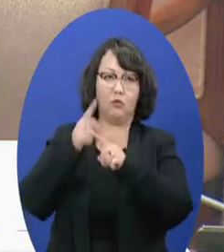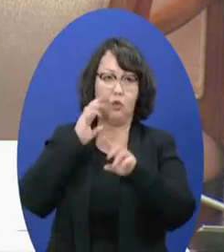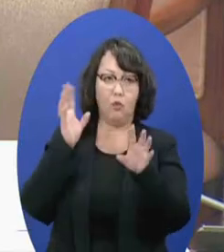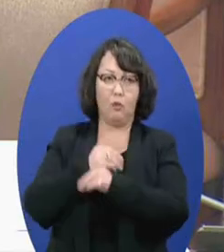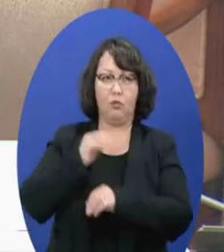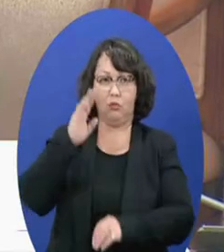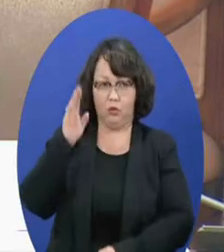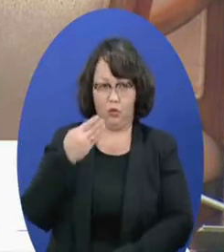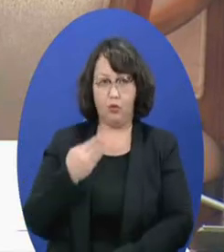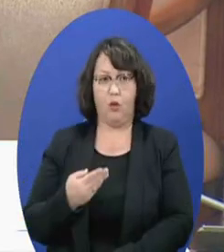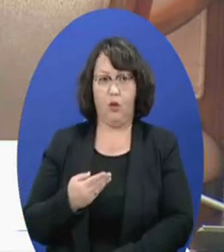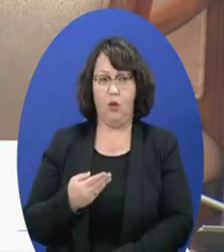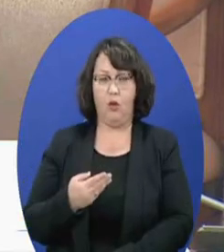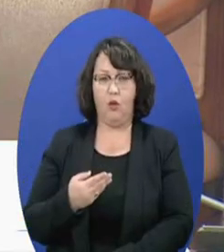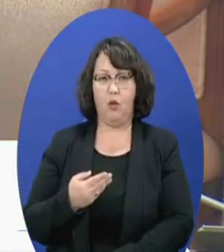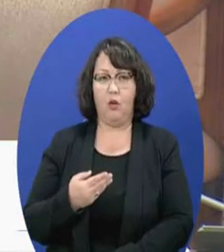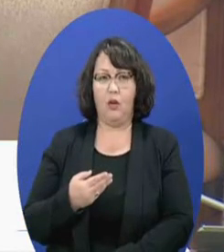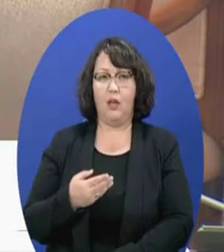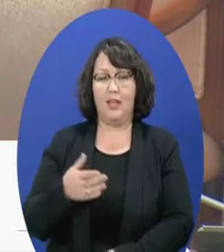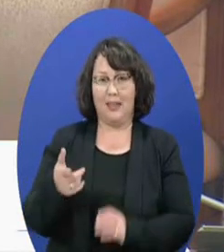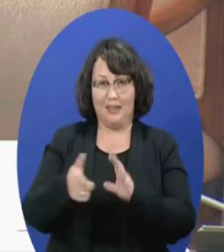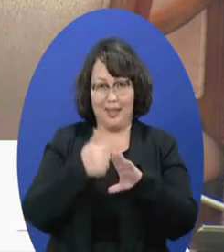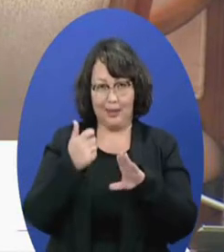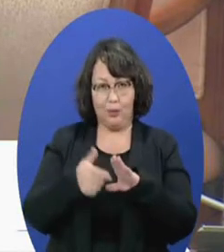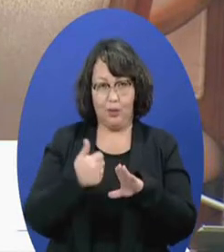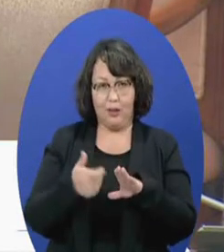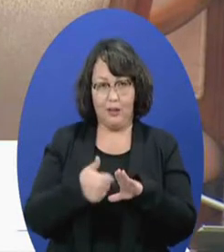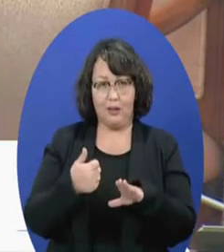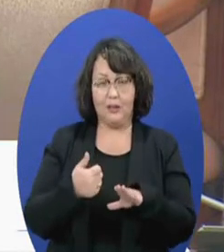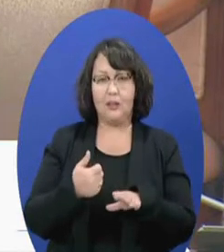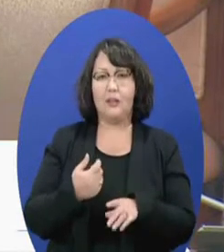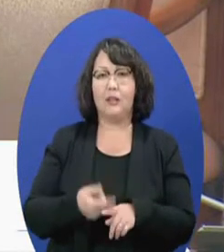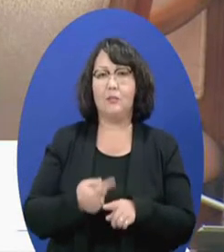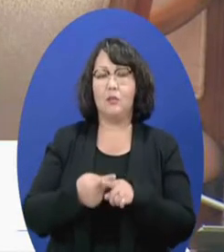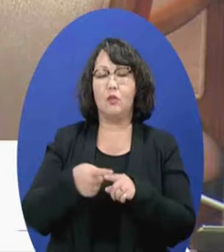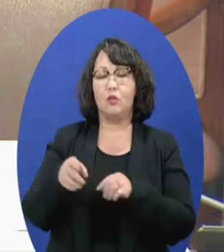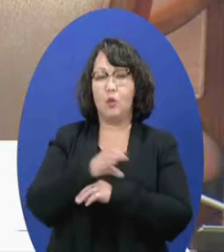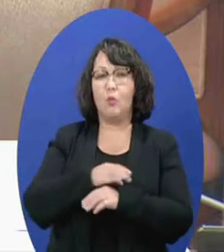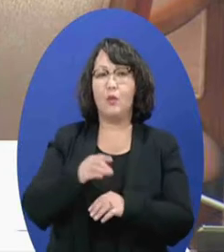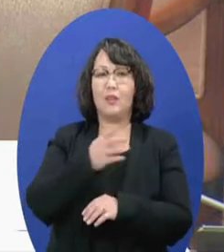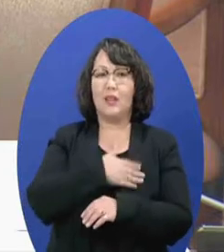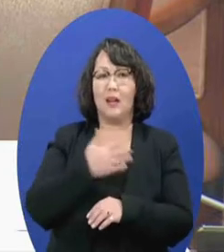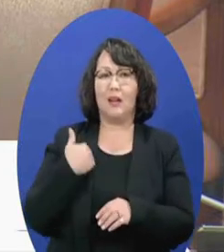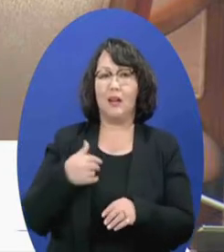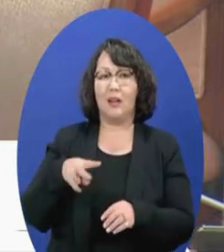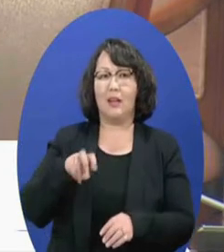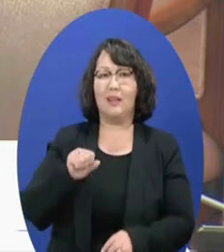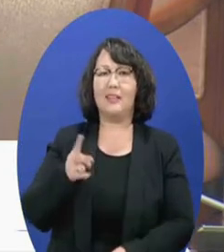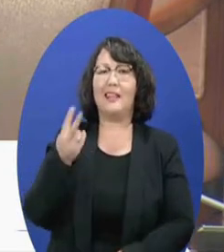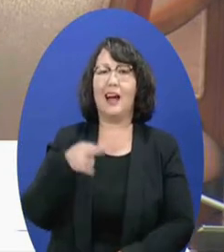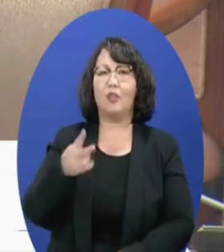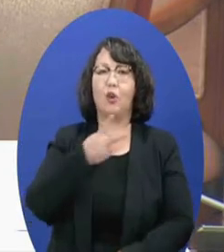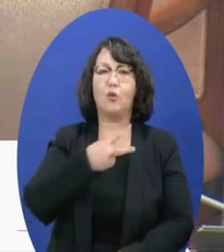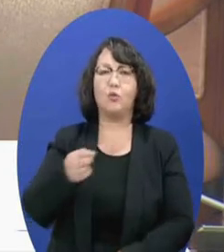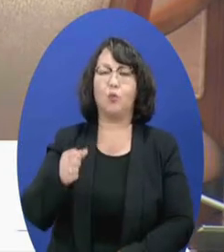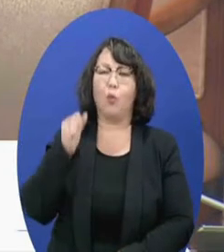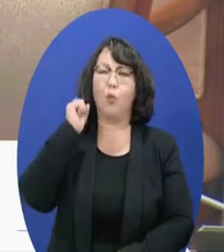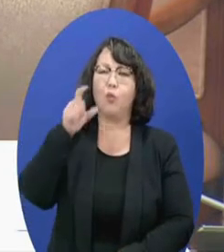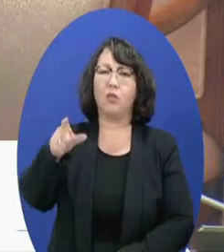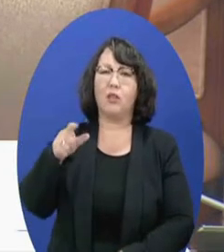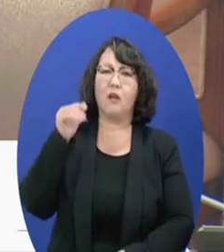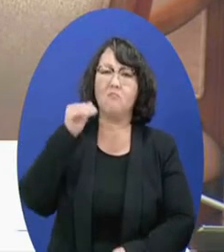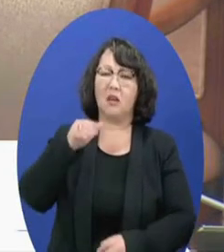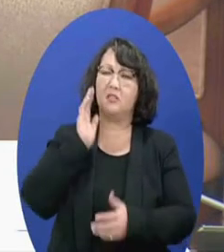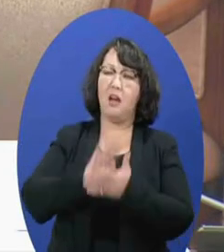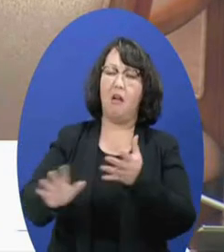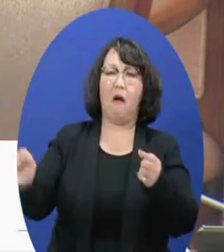тодорхой. Ерөөсөө л датвараа нэмэгдүүлснээр яах вэ гэхээр сумын дарга нар чинь бүгдээрээ ланд 200 авч унана. Тэгэл хотын төвдөө одоо